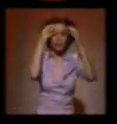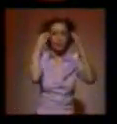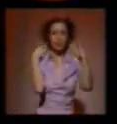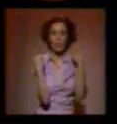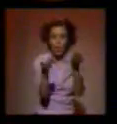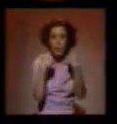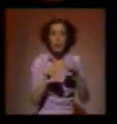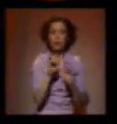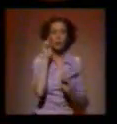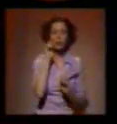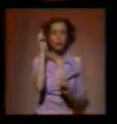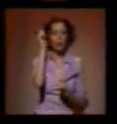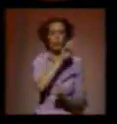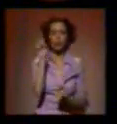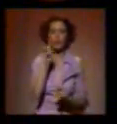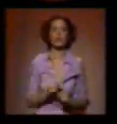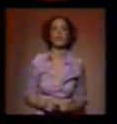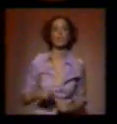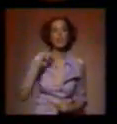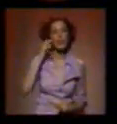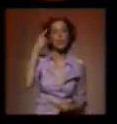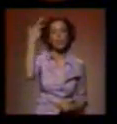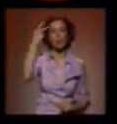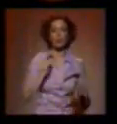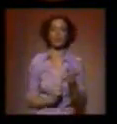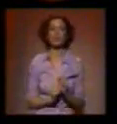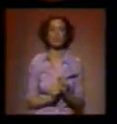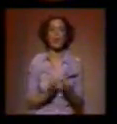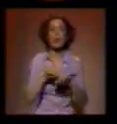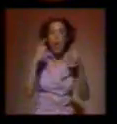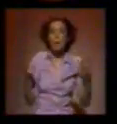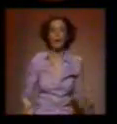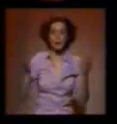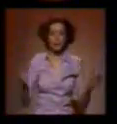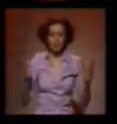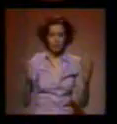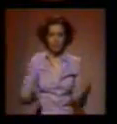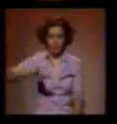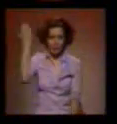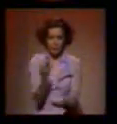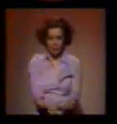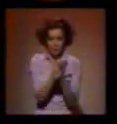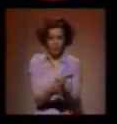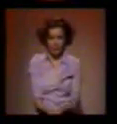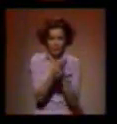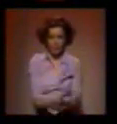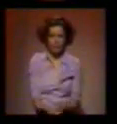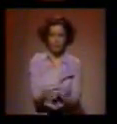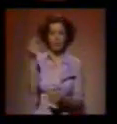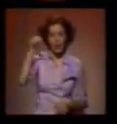Alors n'oubliez pas, Sex and Shopping, l'émission la plus explicite de la télévision.